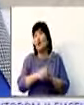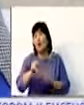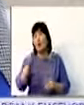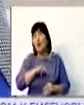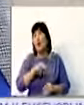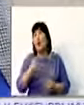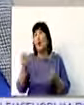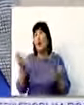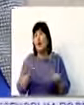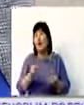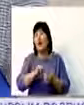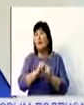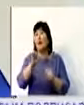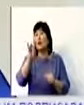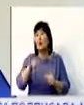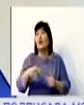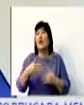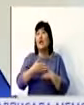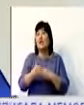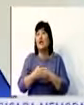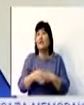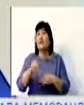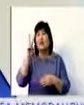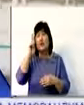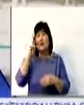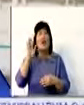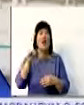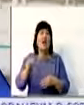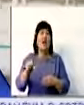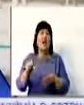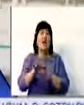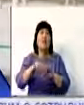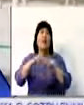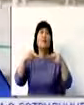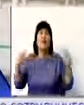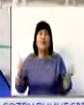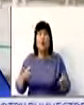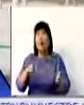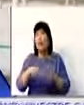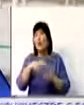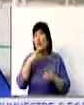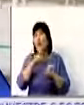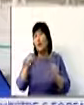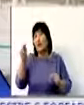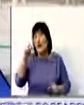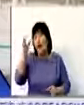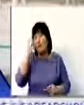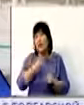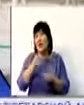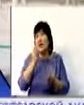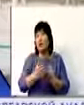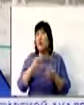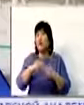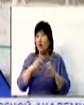но необходимо поменять окна, двери, сантехнику и электропроводку. По городу немало объектов образования, где имеются